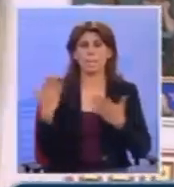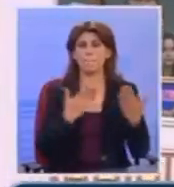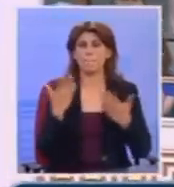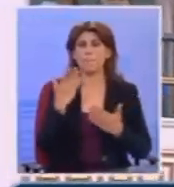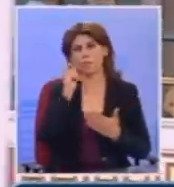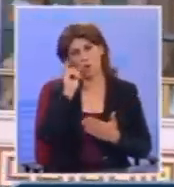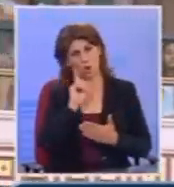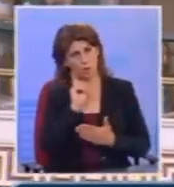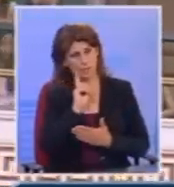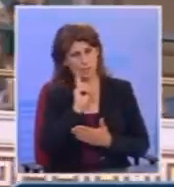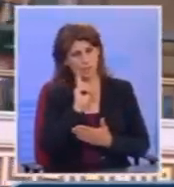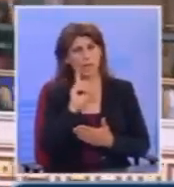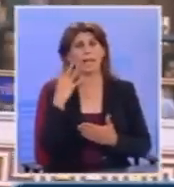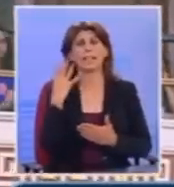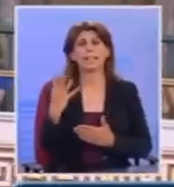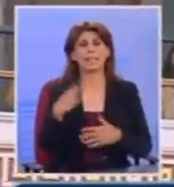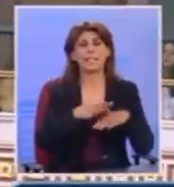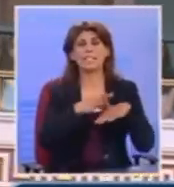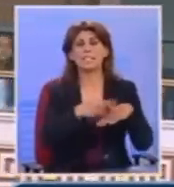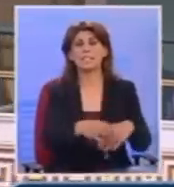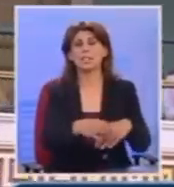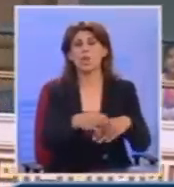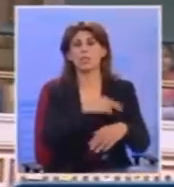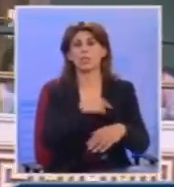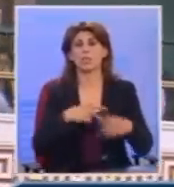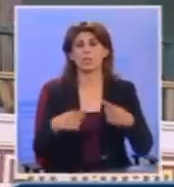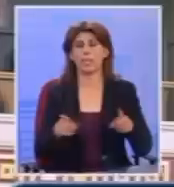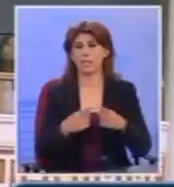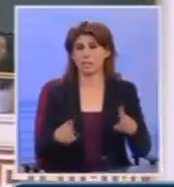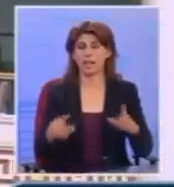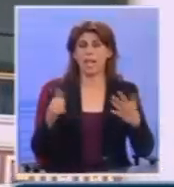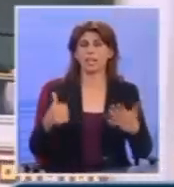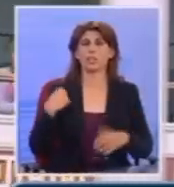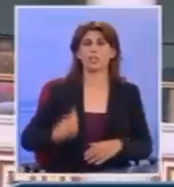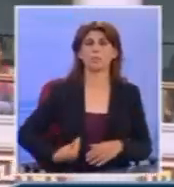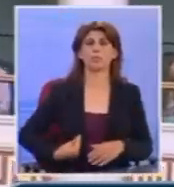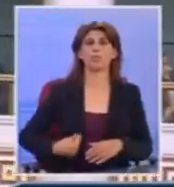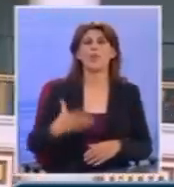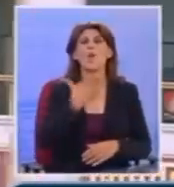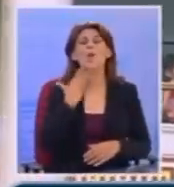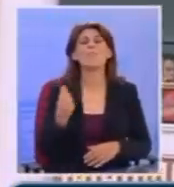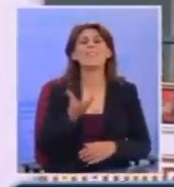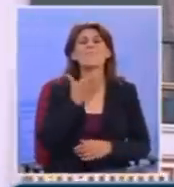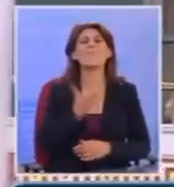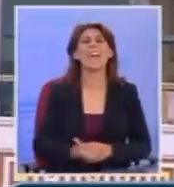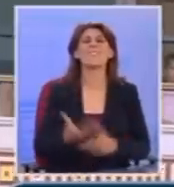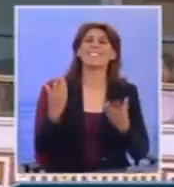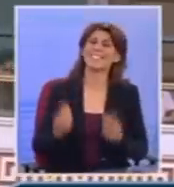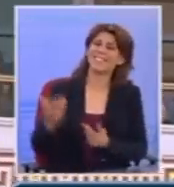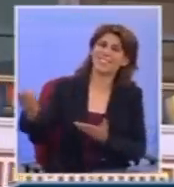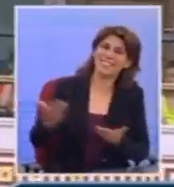μαθήτριες και μαθητές και 4 συνοδοί εκπαιδευτικοί από το 6ο Δημοτικό Σχολείο της όμορφης Πρέβεζας. Σας